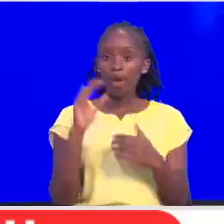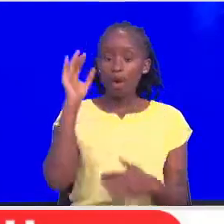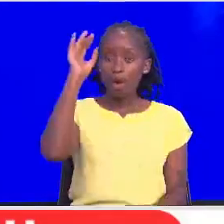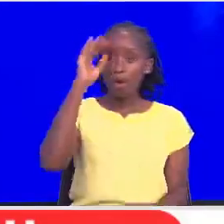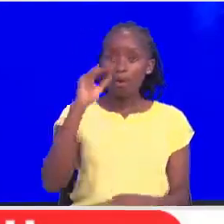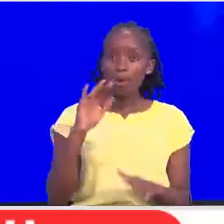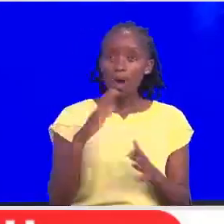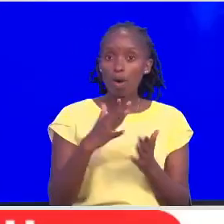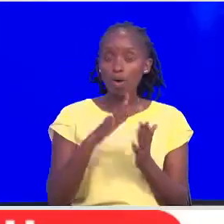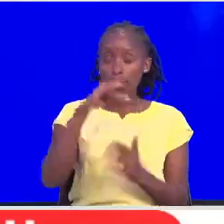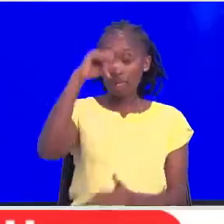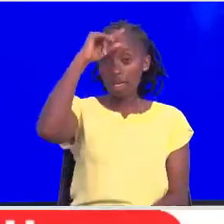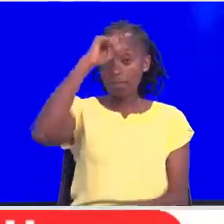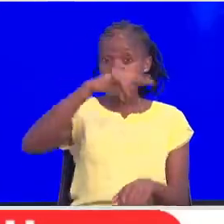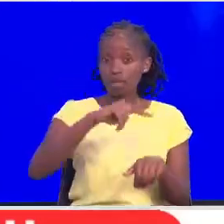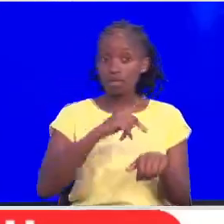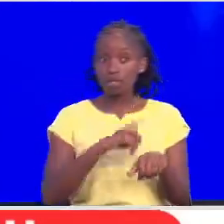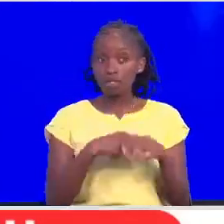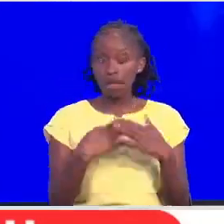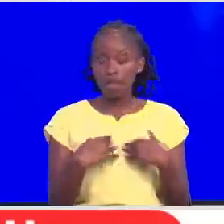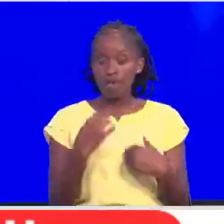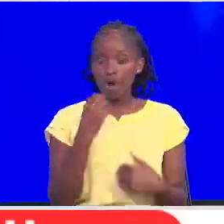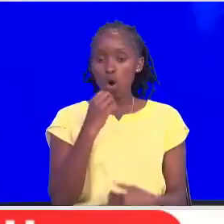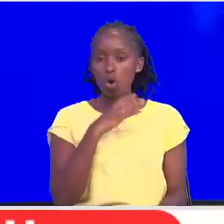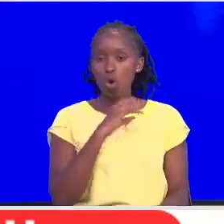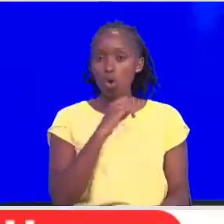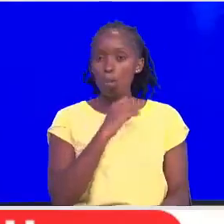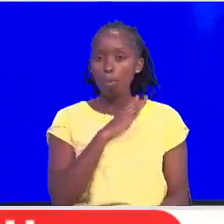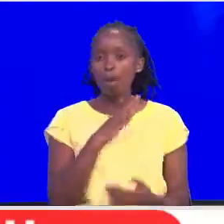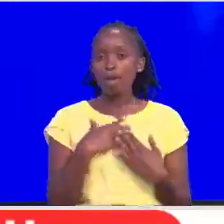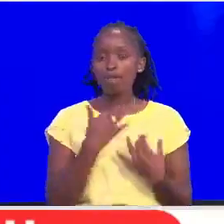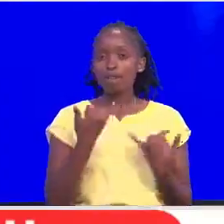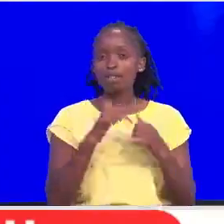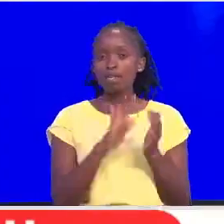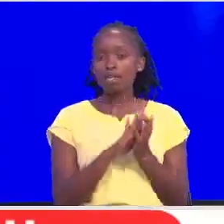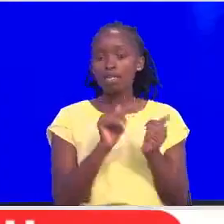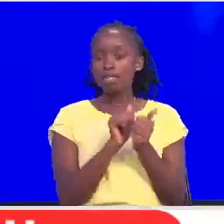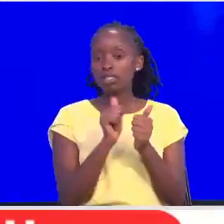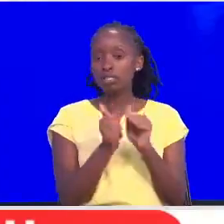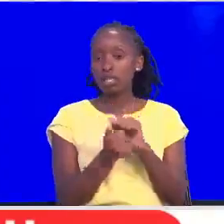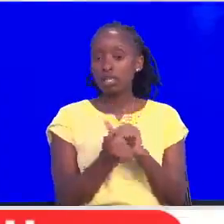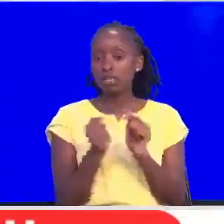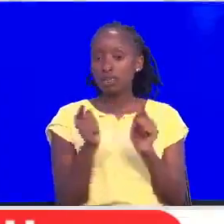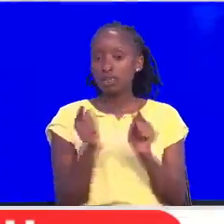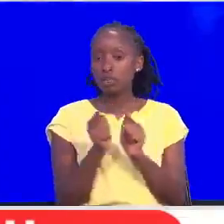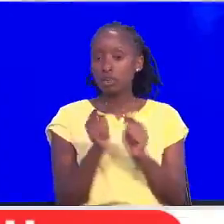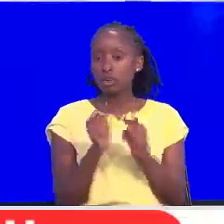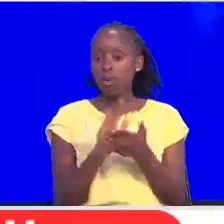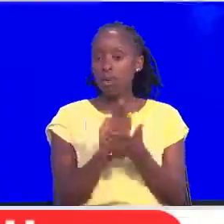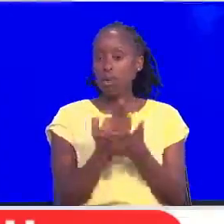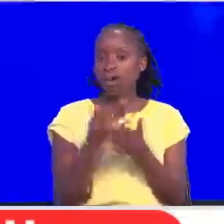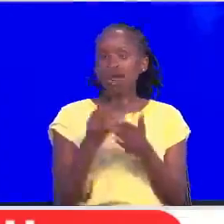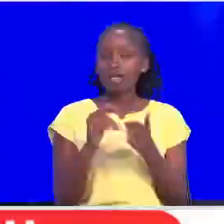serikali ya kitaifa huku akilalamikia hatua za kurekebisha sehemu ndogo tu ya barabara hiyo.